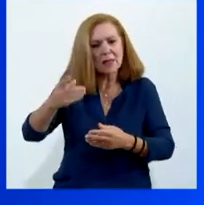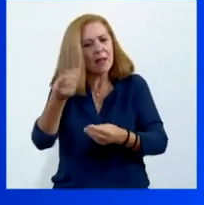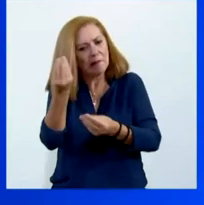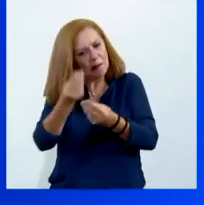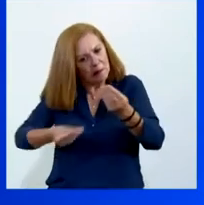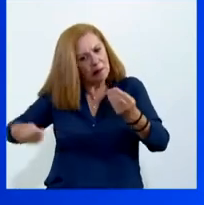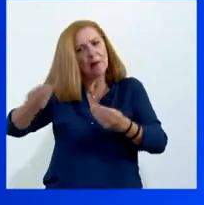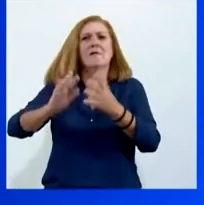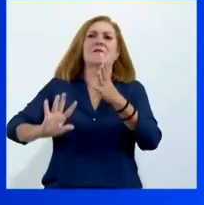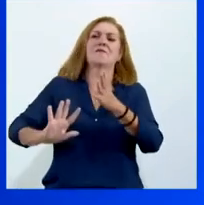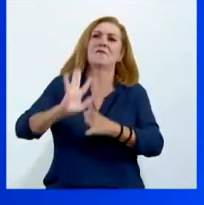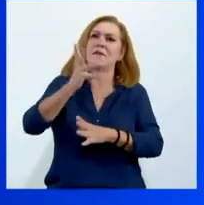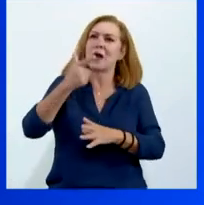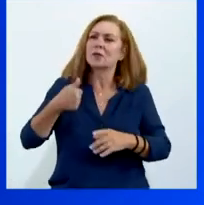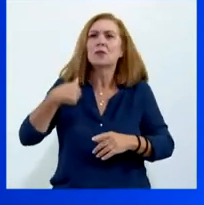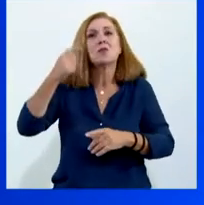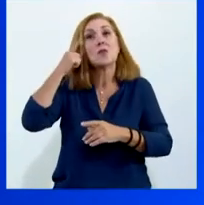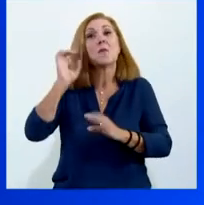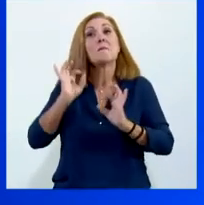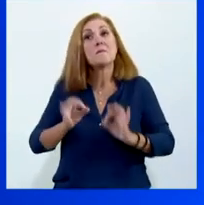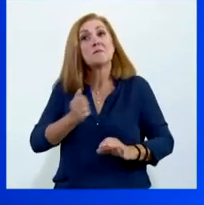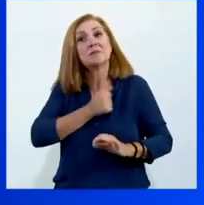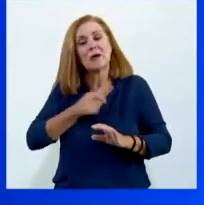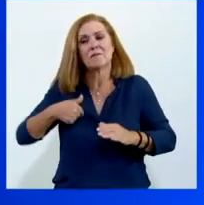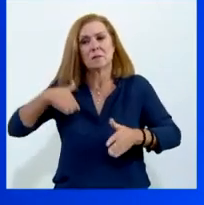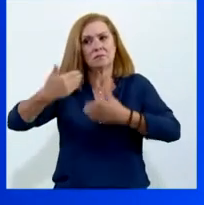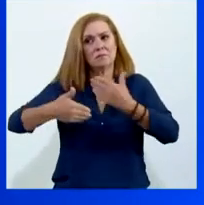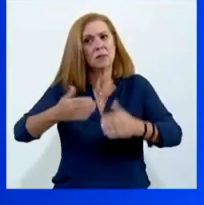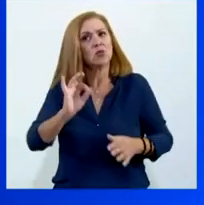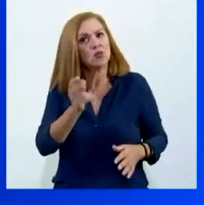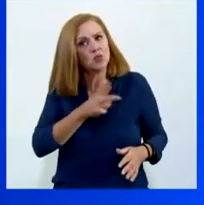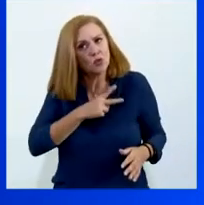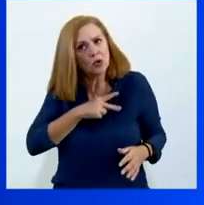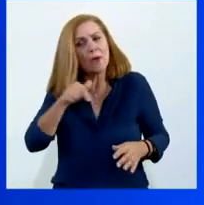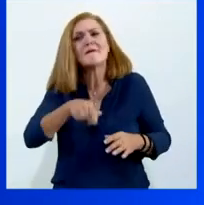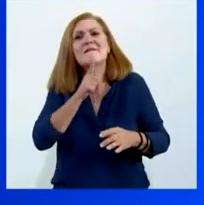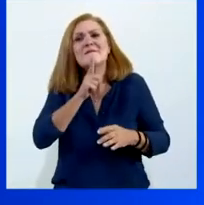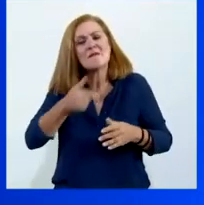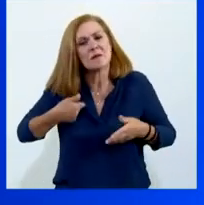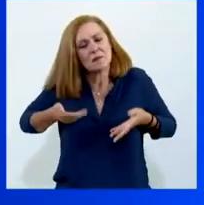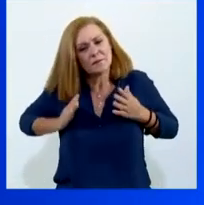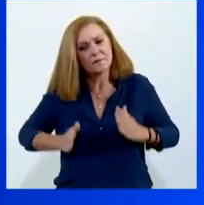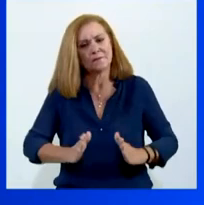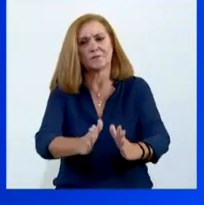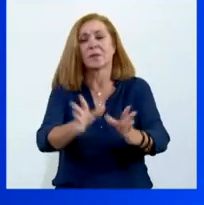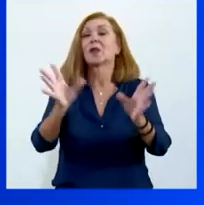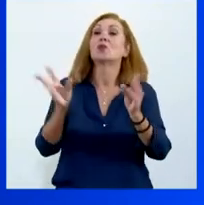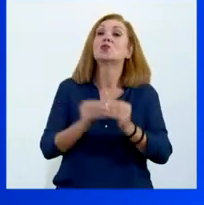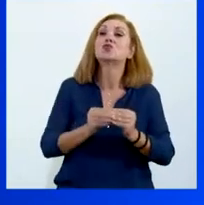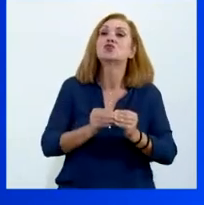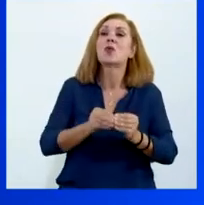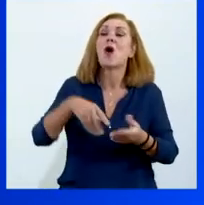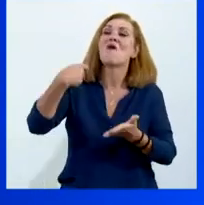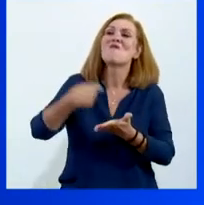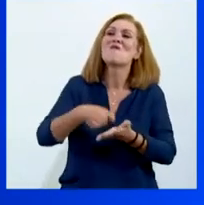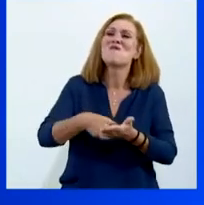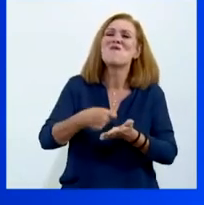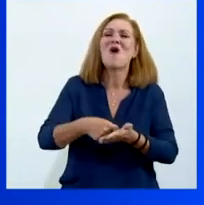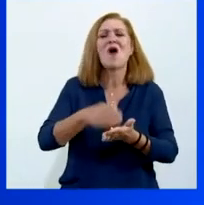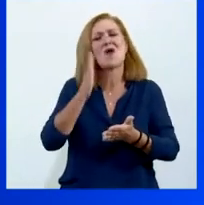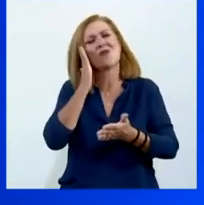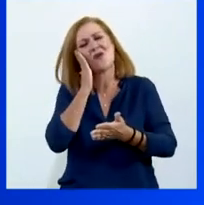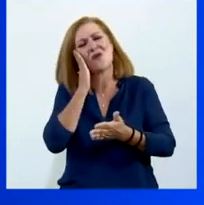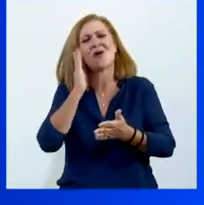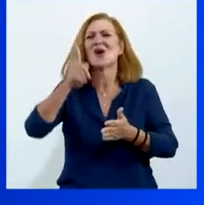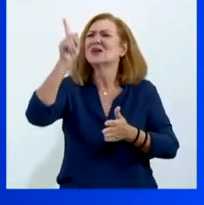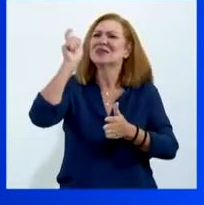και σε αυτήν πρέπει να επιμείνουμε. Ως προς τον φόρο διαμονής, από τη στιγμή που αυξάνουμε